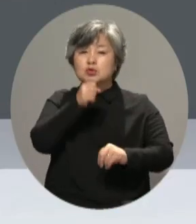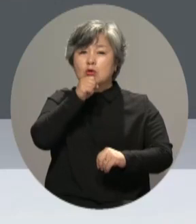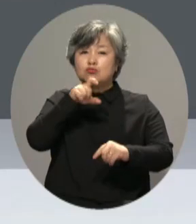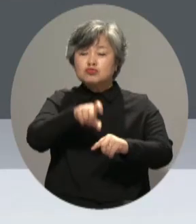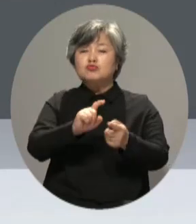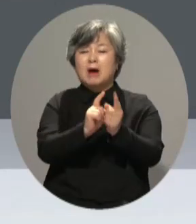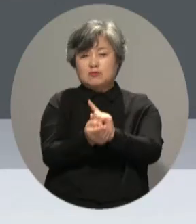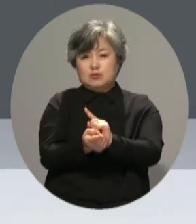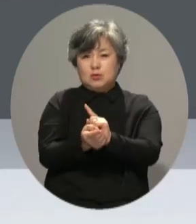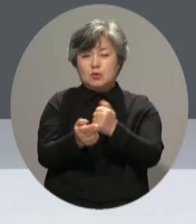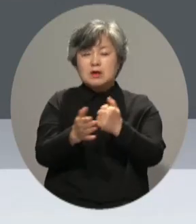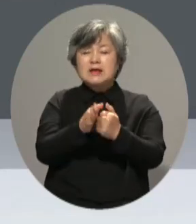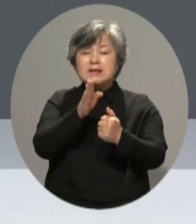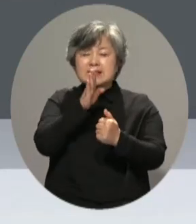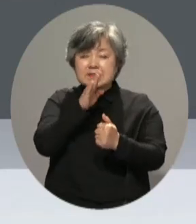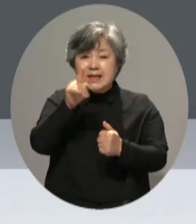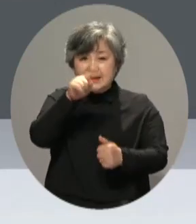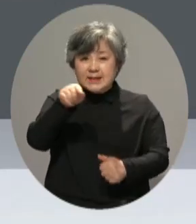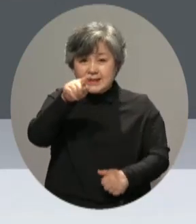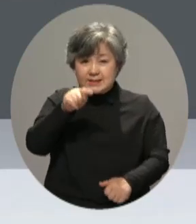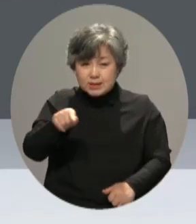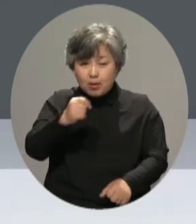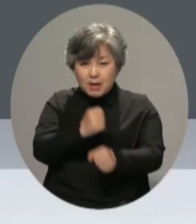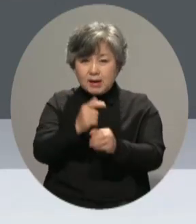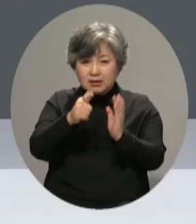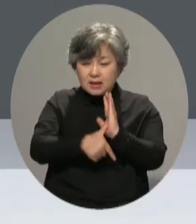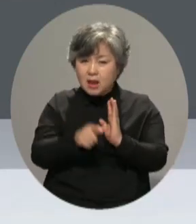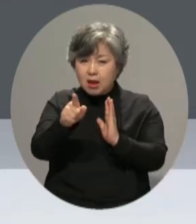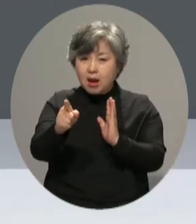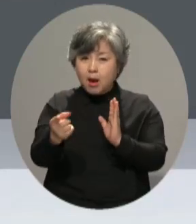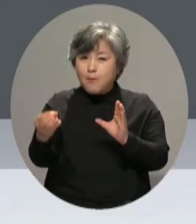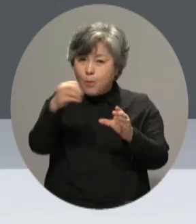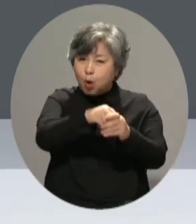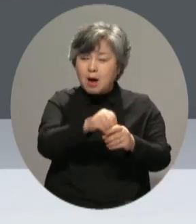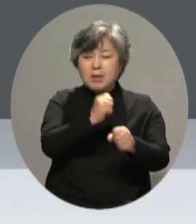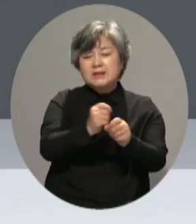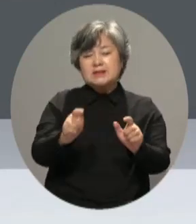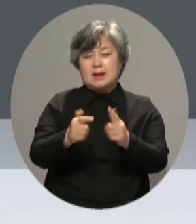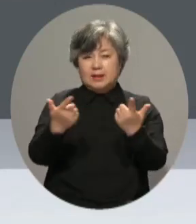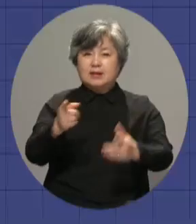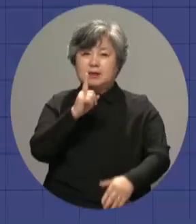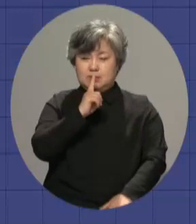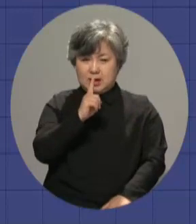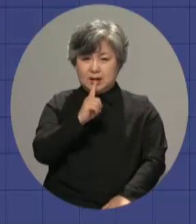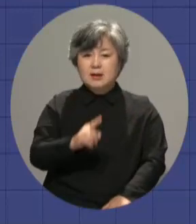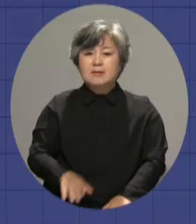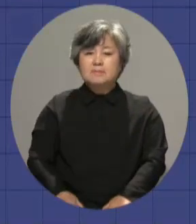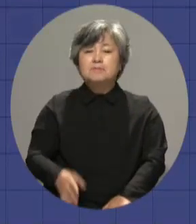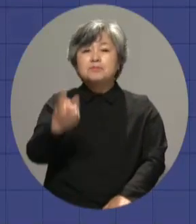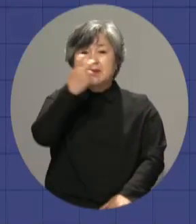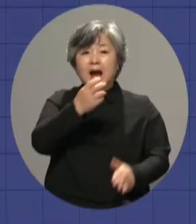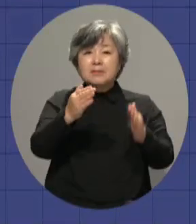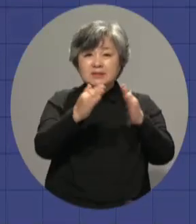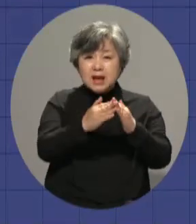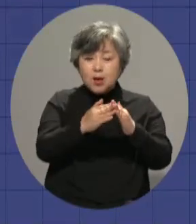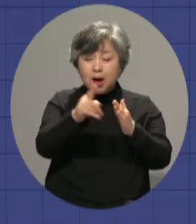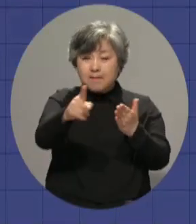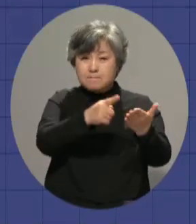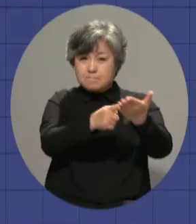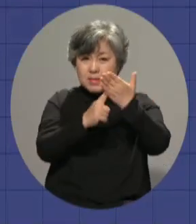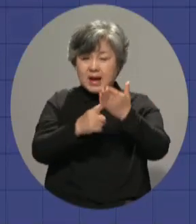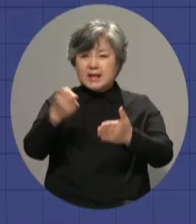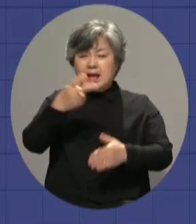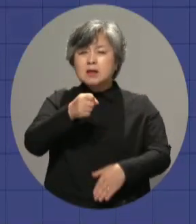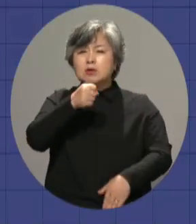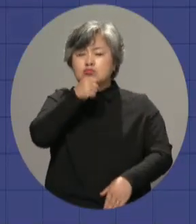바꾸고 실제 채 점에선 이마저도 제대로 적용하지 않았다는 겁니다 감사원이 표본을 뽑아 탓이